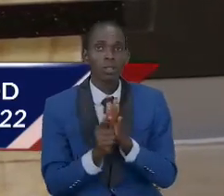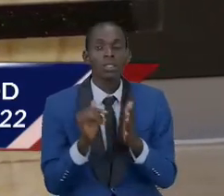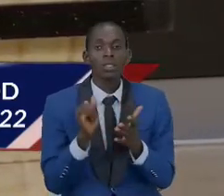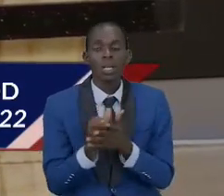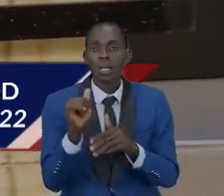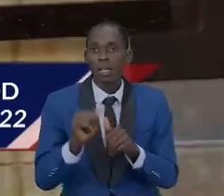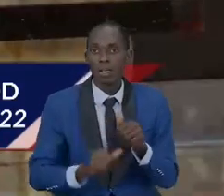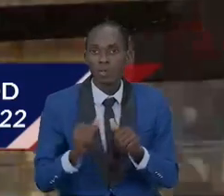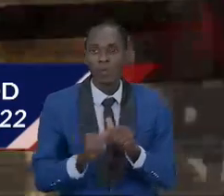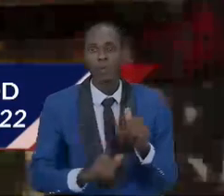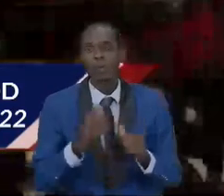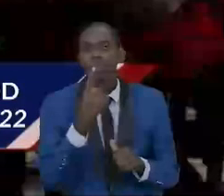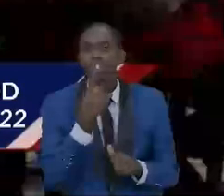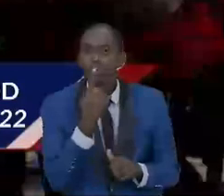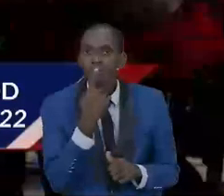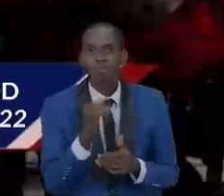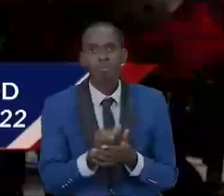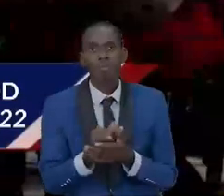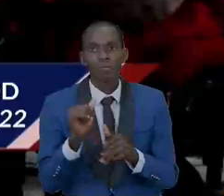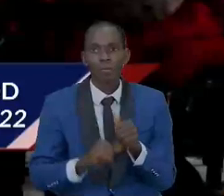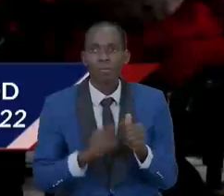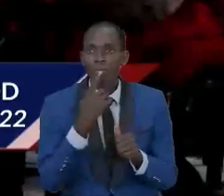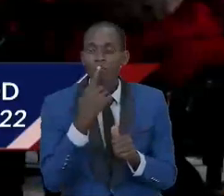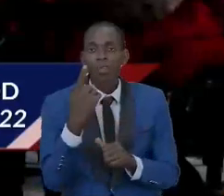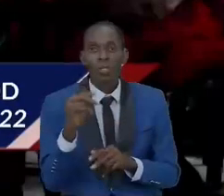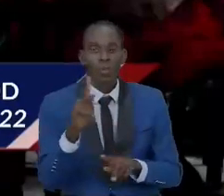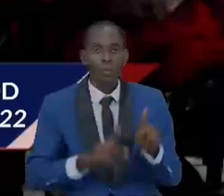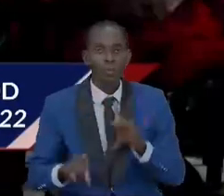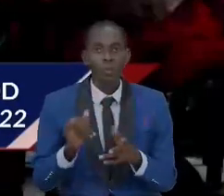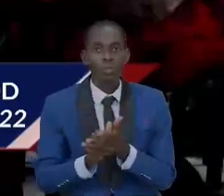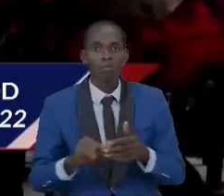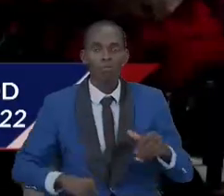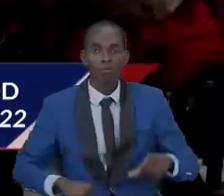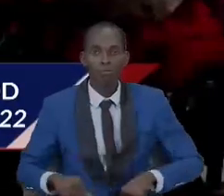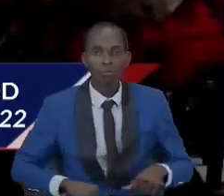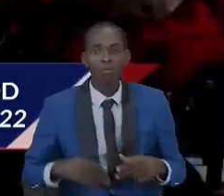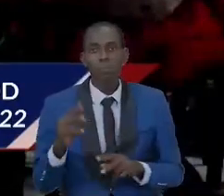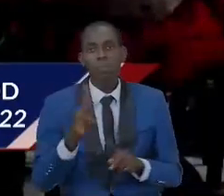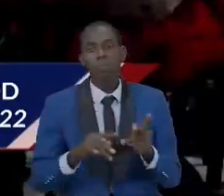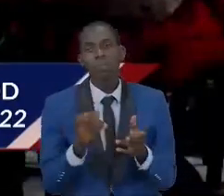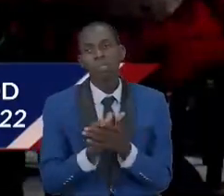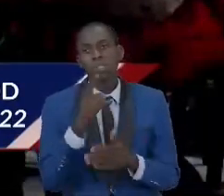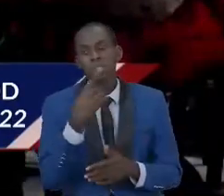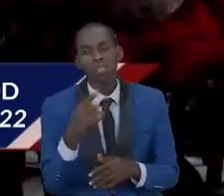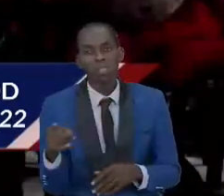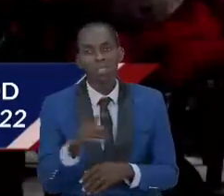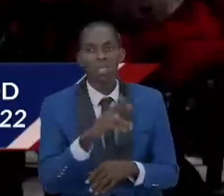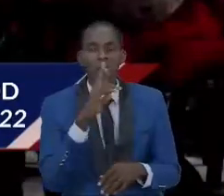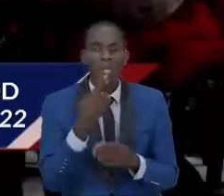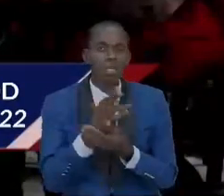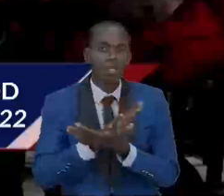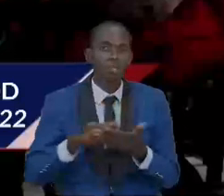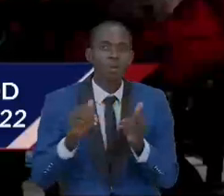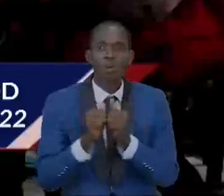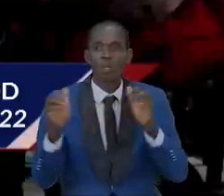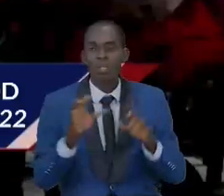loi afin que tous Toute bouche pensez à ceux qui disent qu'ils sont juste sans cristaux